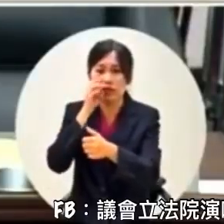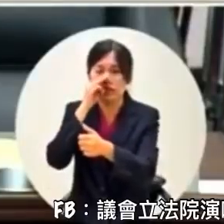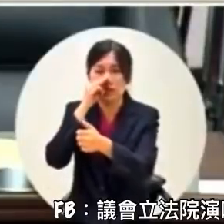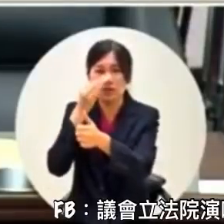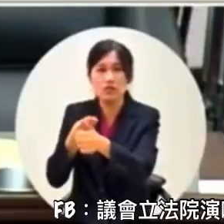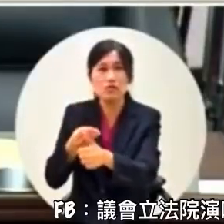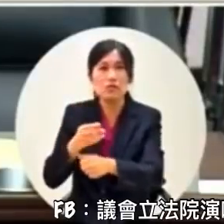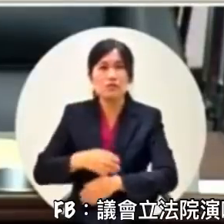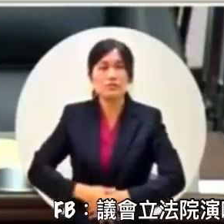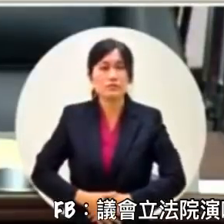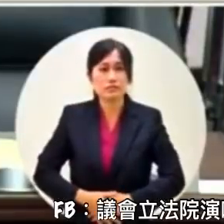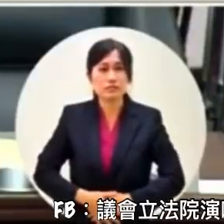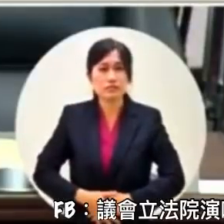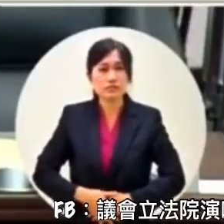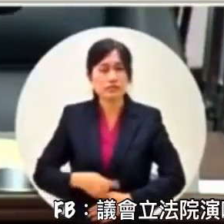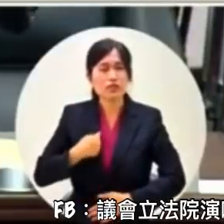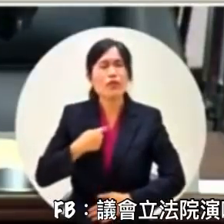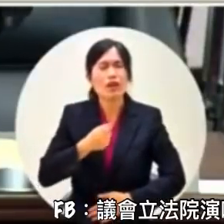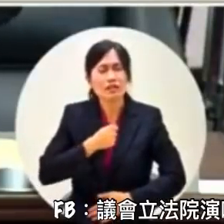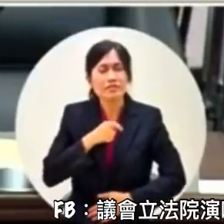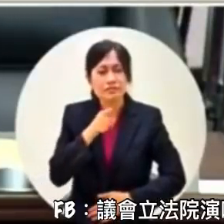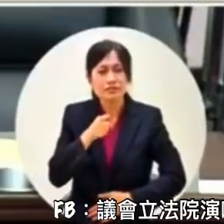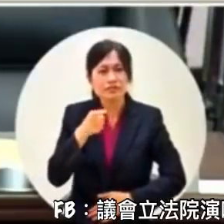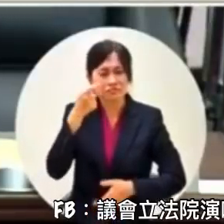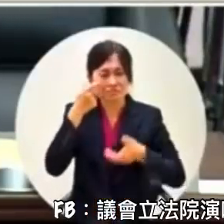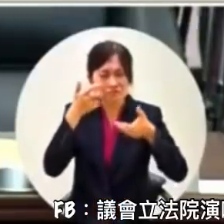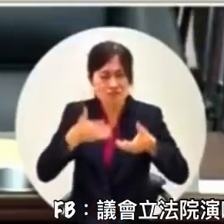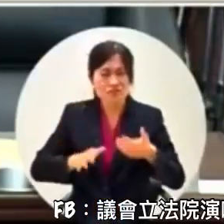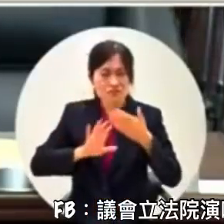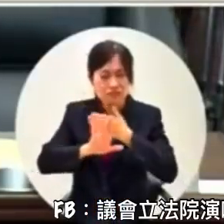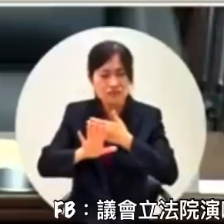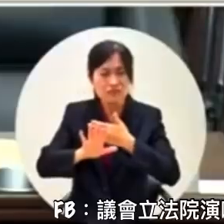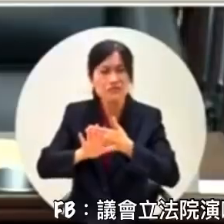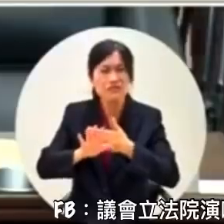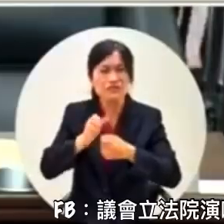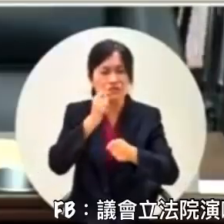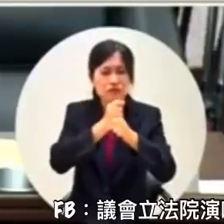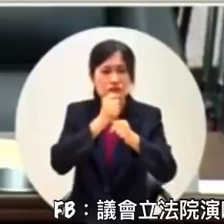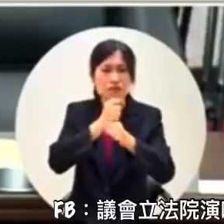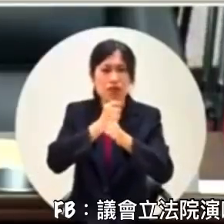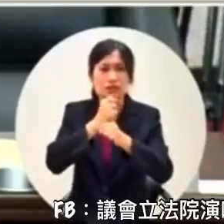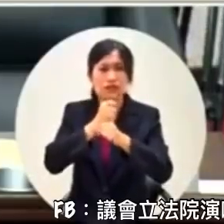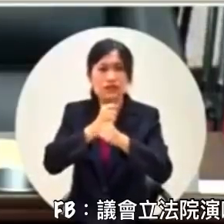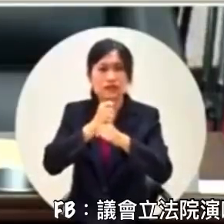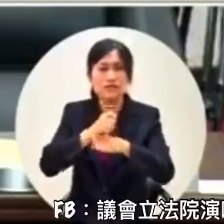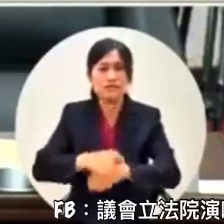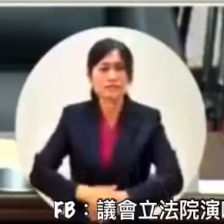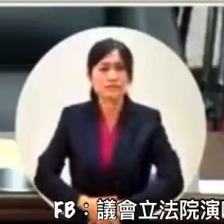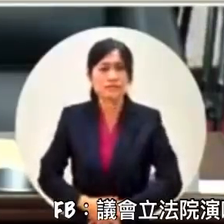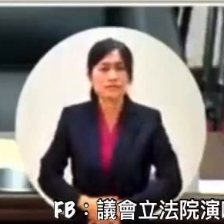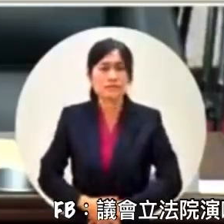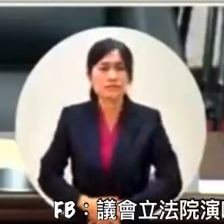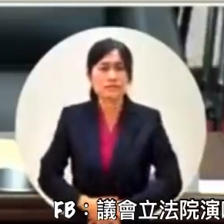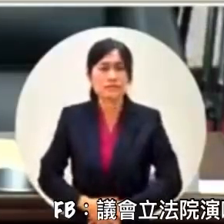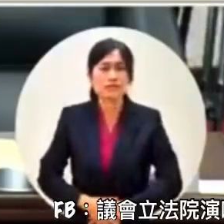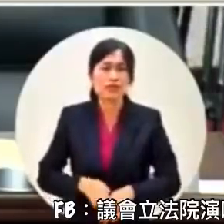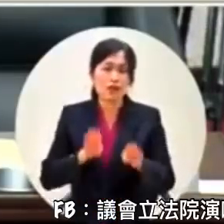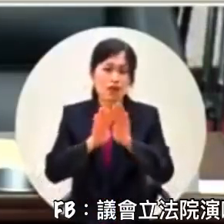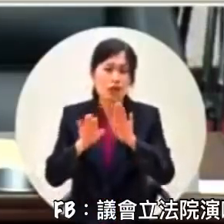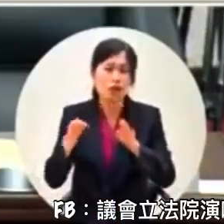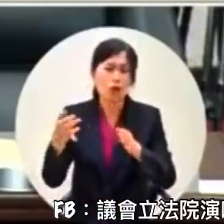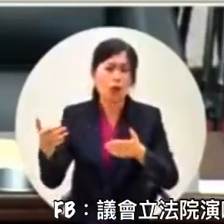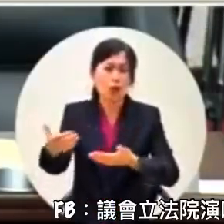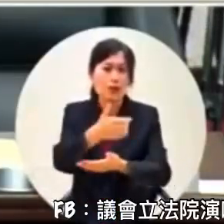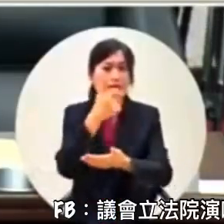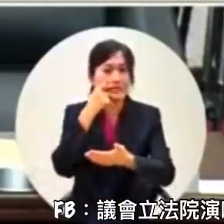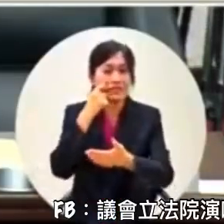一个重视吼，还要再更重视。啊，无你半导体好吼，啊个税啊税金嘛收袂到，就业